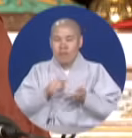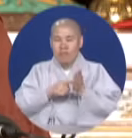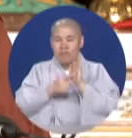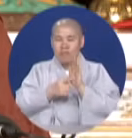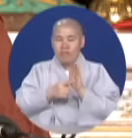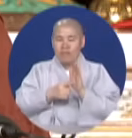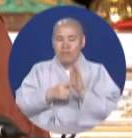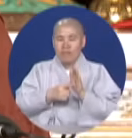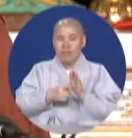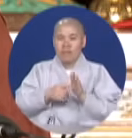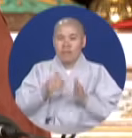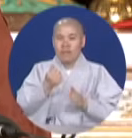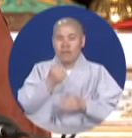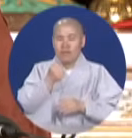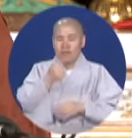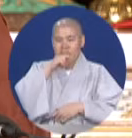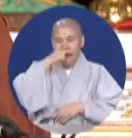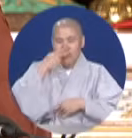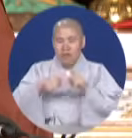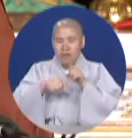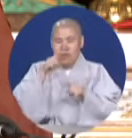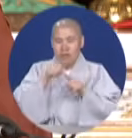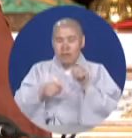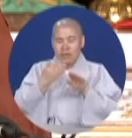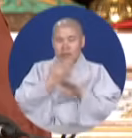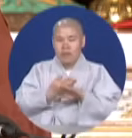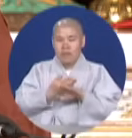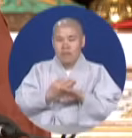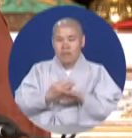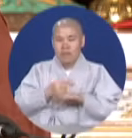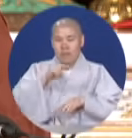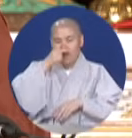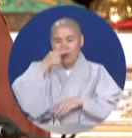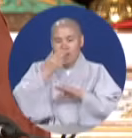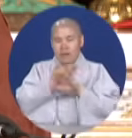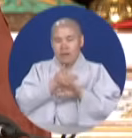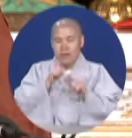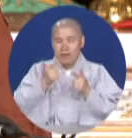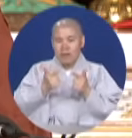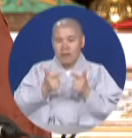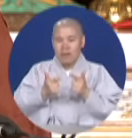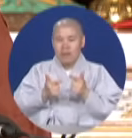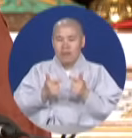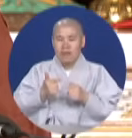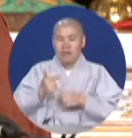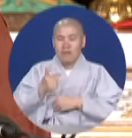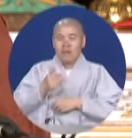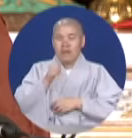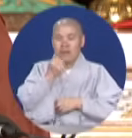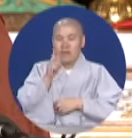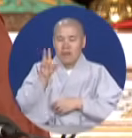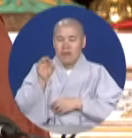그럼 향목 따르고 향기 따르고 따로 있는 게 아니죠. 향목에 향기가 있어요.